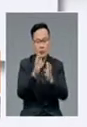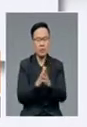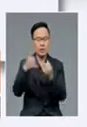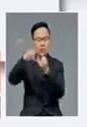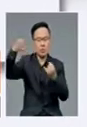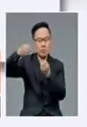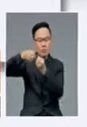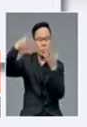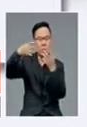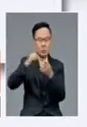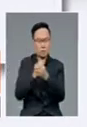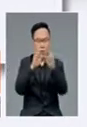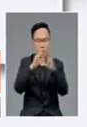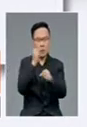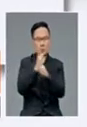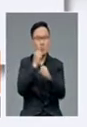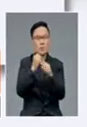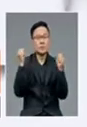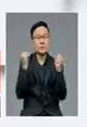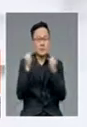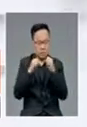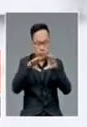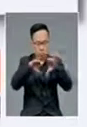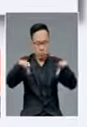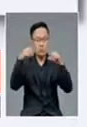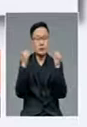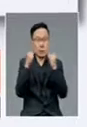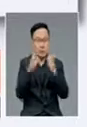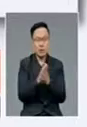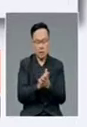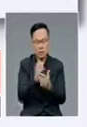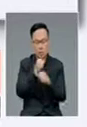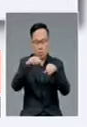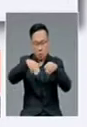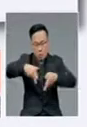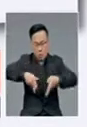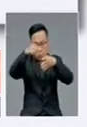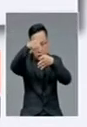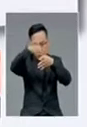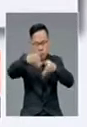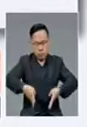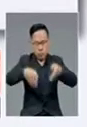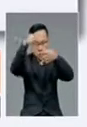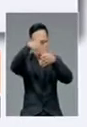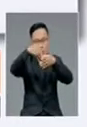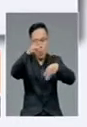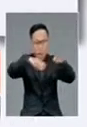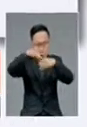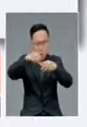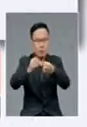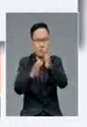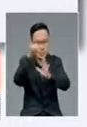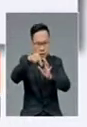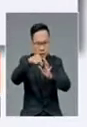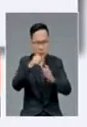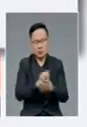าขัดข้องที่ระบบทำความเย็นบนหลังคาของอาคารแล้วก็ชื่นชมการทำงานของหน่วยดับเพลิงเมืองนิวยอร์กด้วยเจ้าหน้า